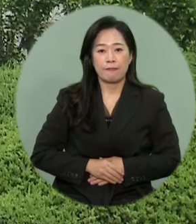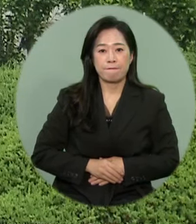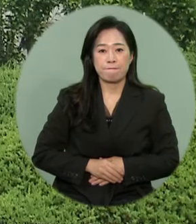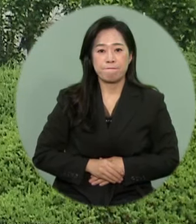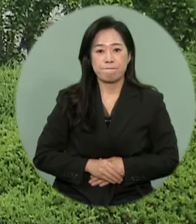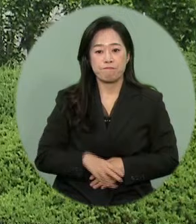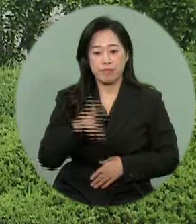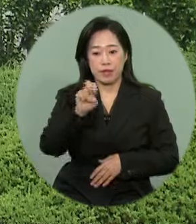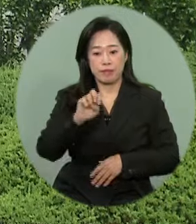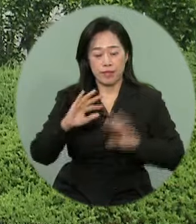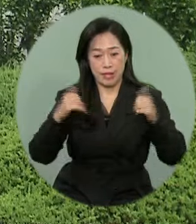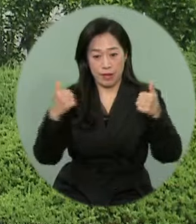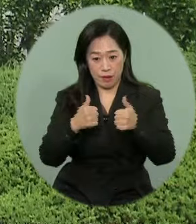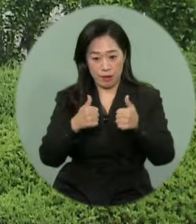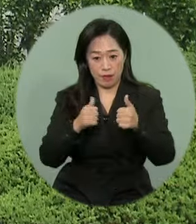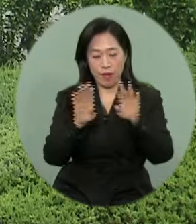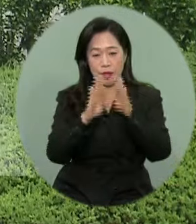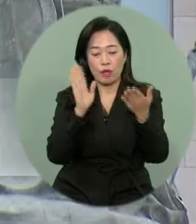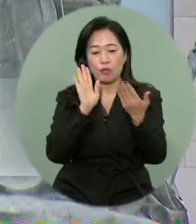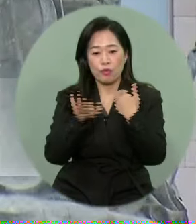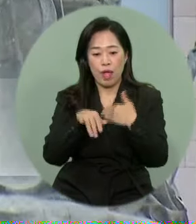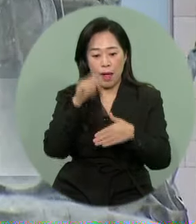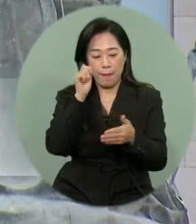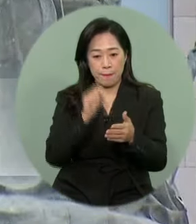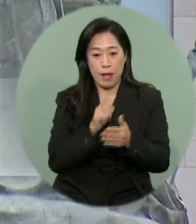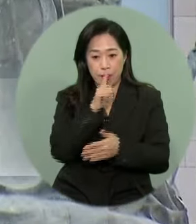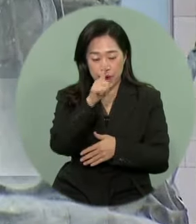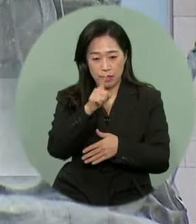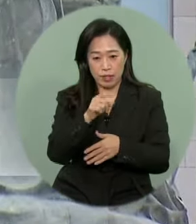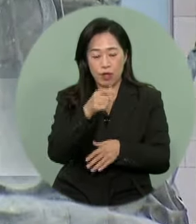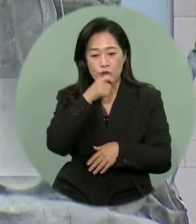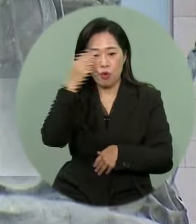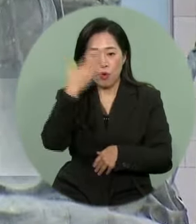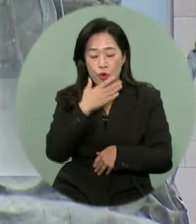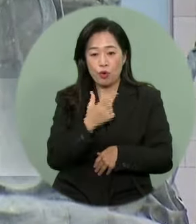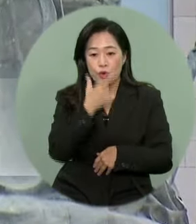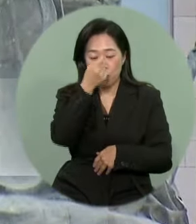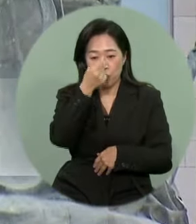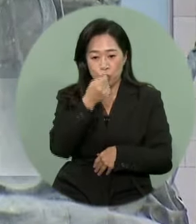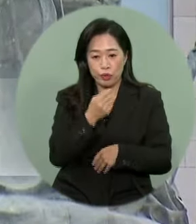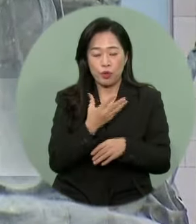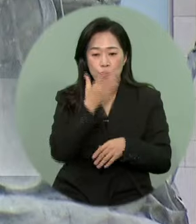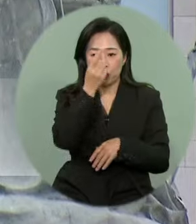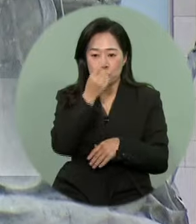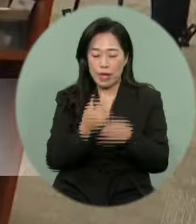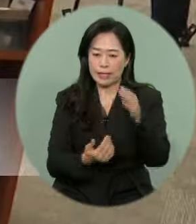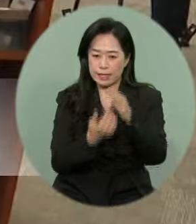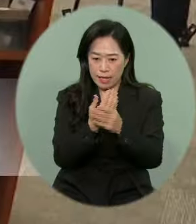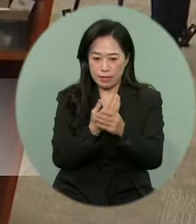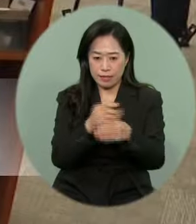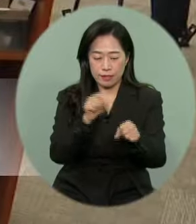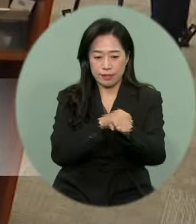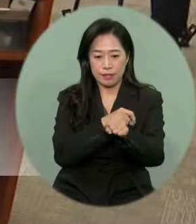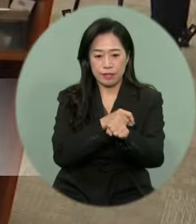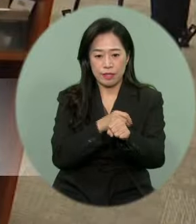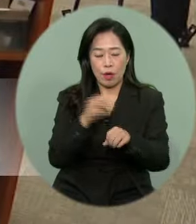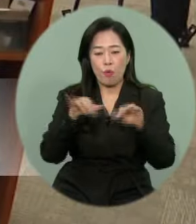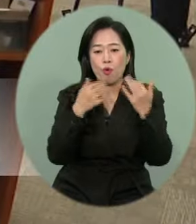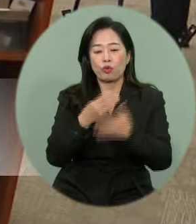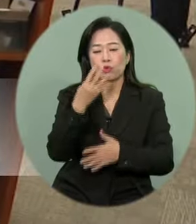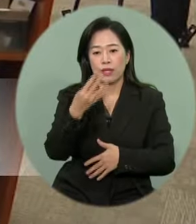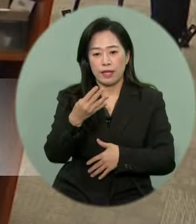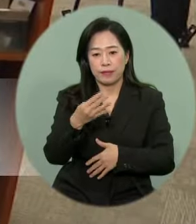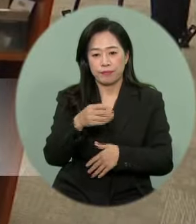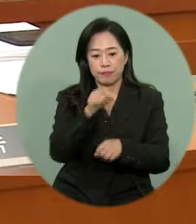22대 국회가 개원한 뒤 발휘된 여순사건 특별법 개정하는 모두 내입니다 국회 행정안전